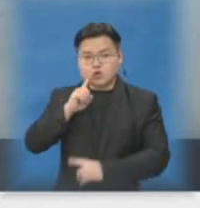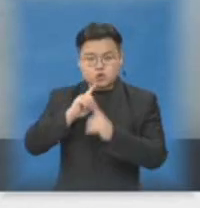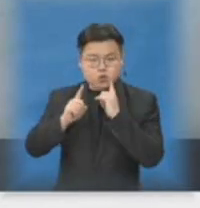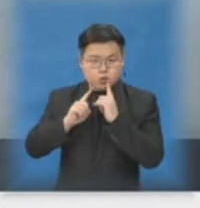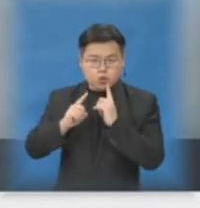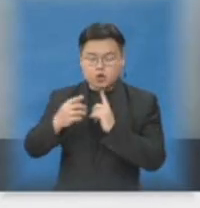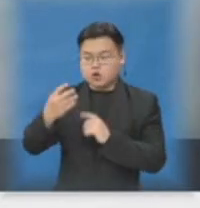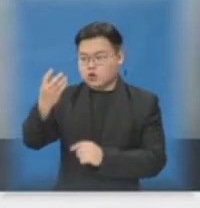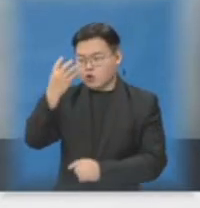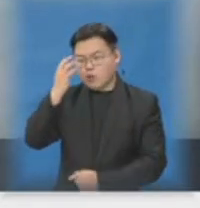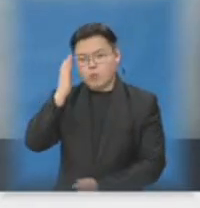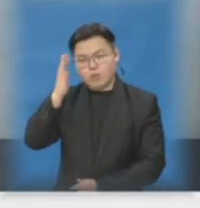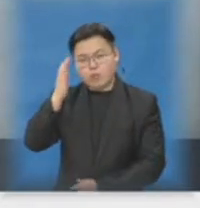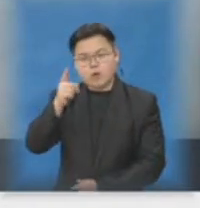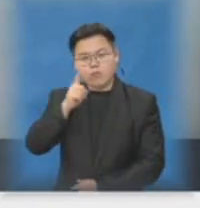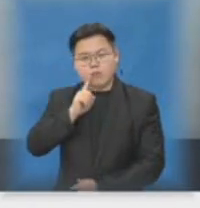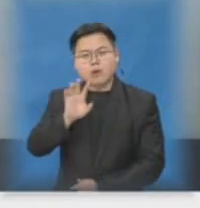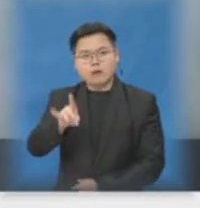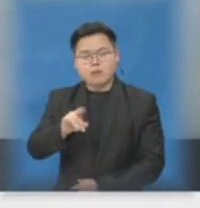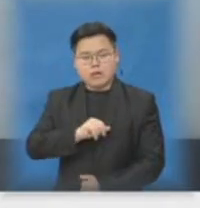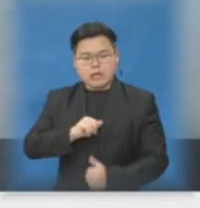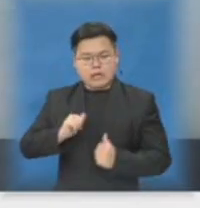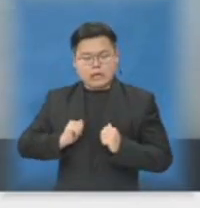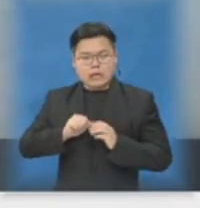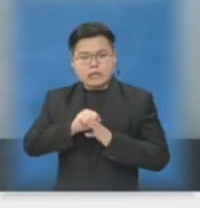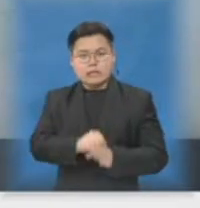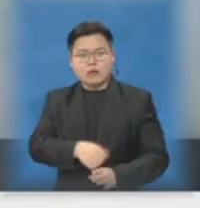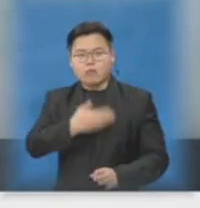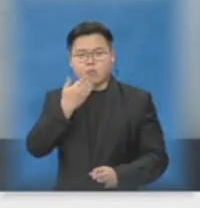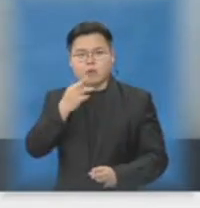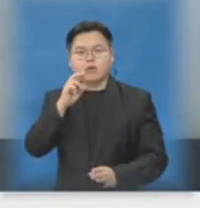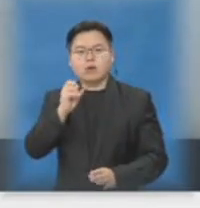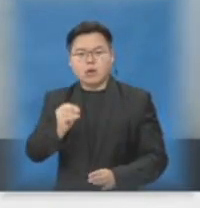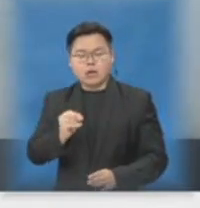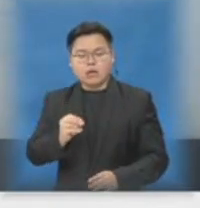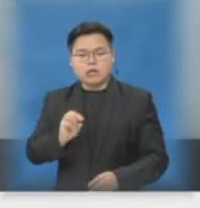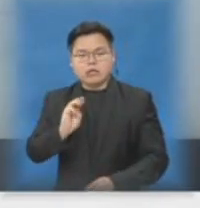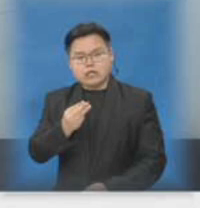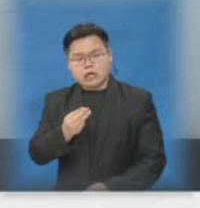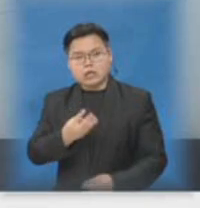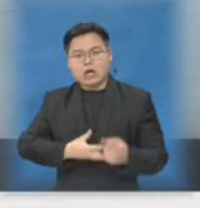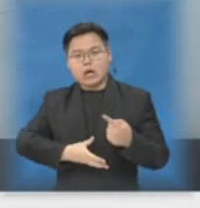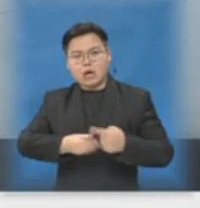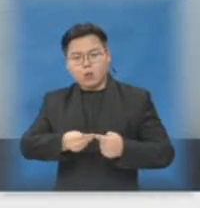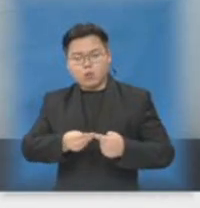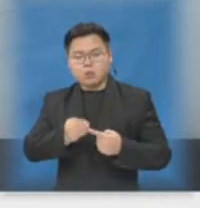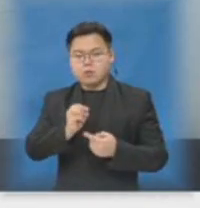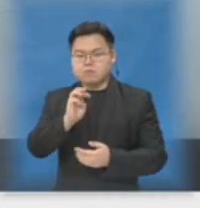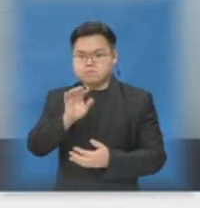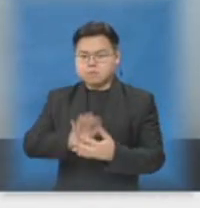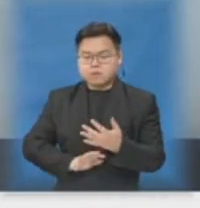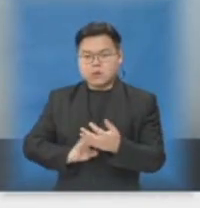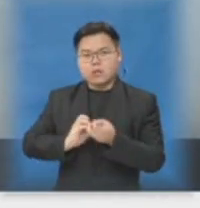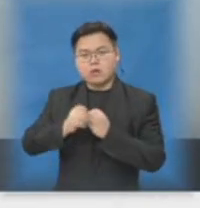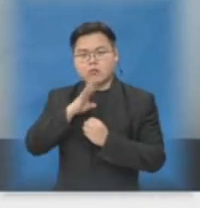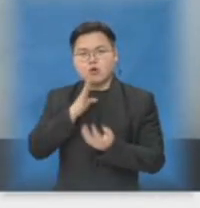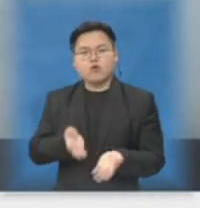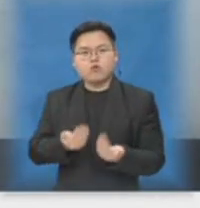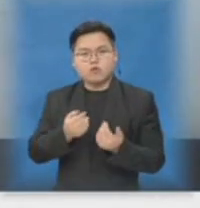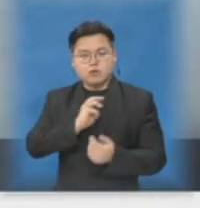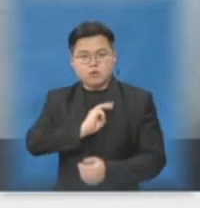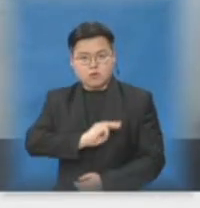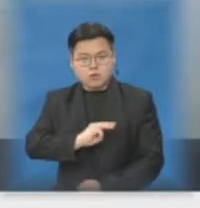зүгээс баримтлаж байгаа бодлого юу гэхээр иргэдэд хэрэгдэлгүй байдлаар тэр шалгалтын агуулга, хэлбэр, зохион байгуулалтыг бол хийх ийм одоо бодлогыг барьж байгаа. Тэр